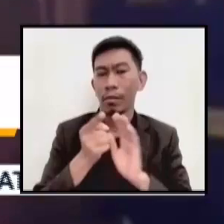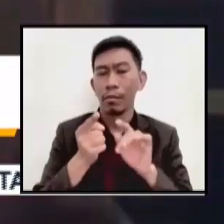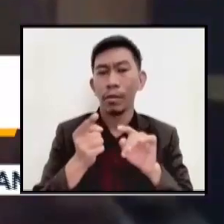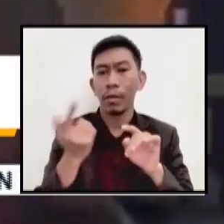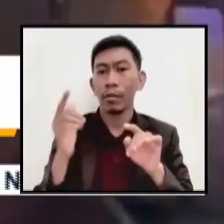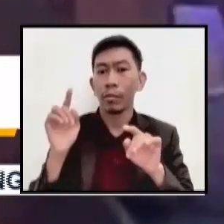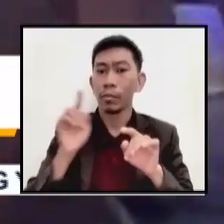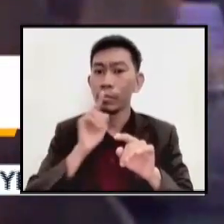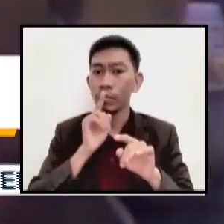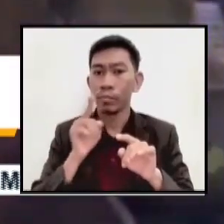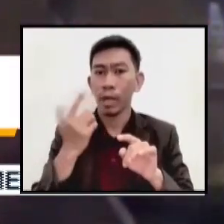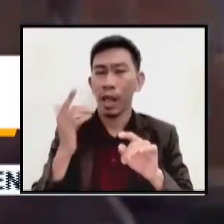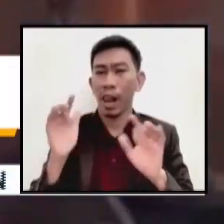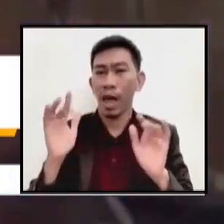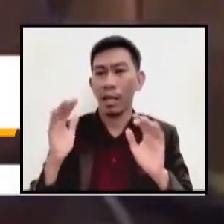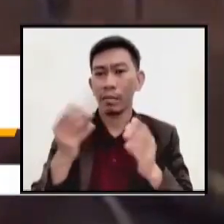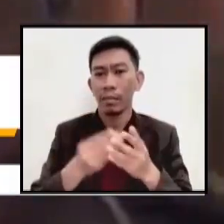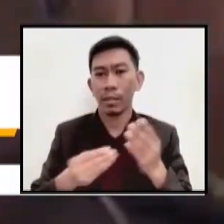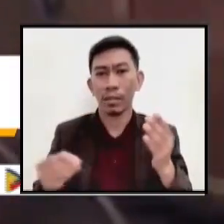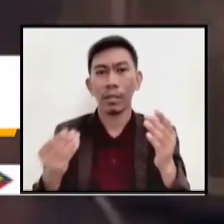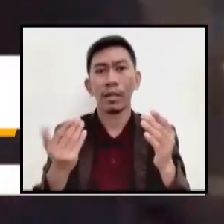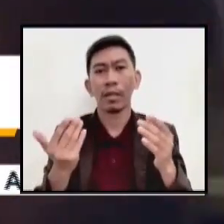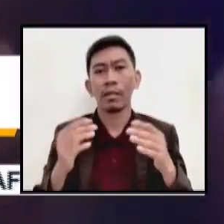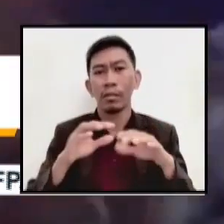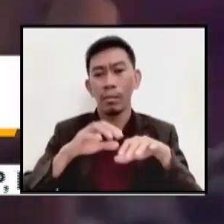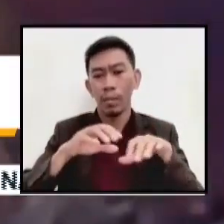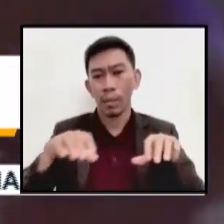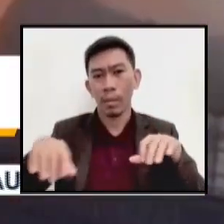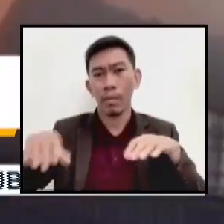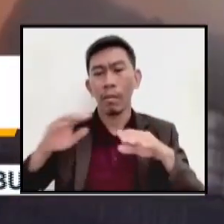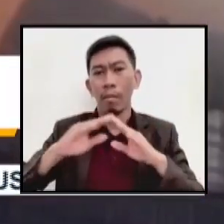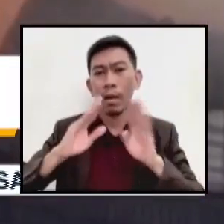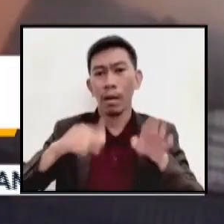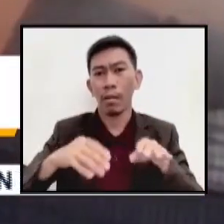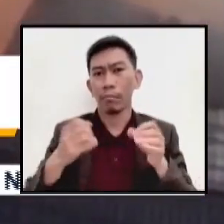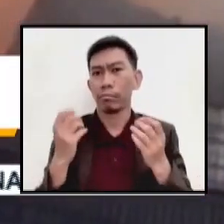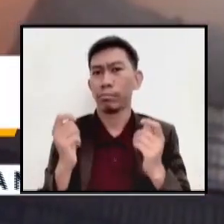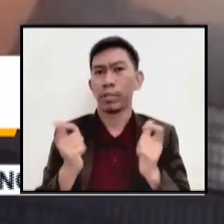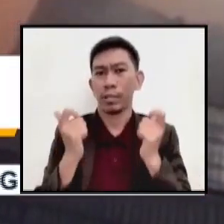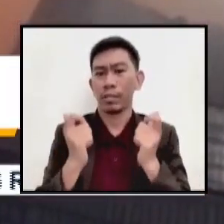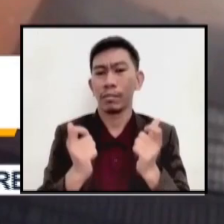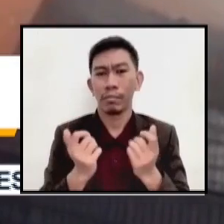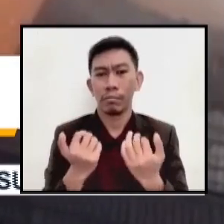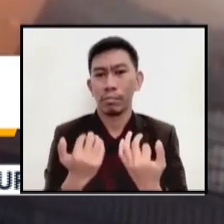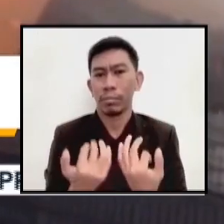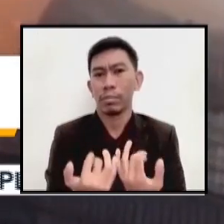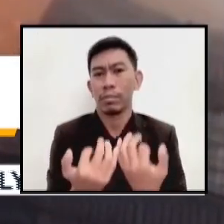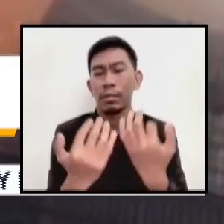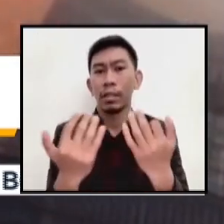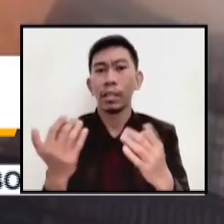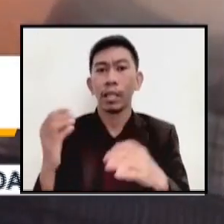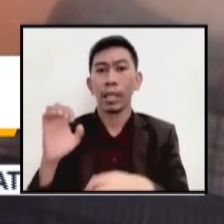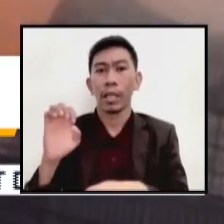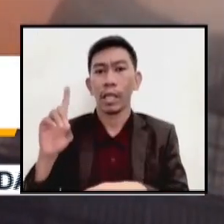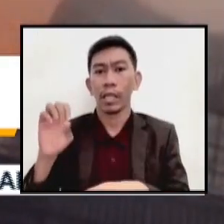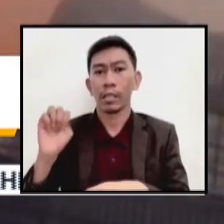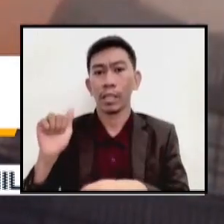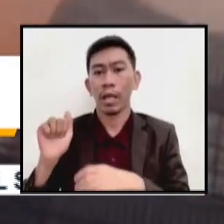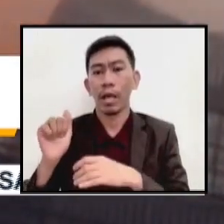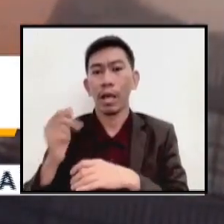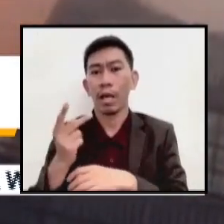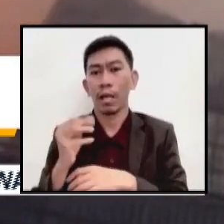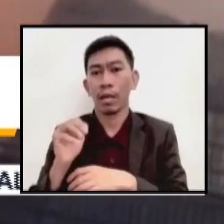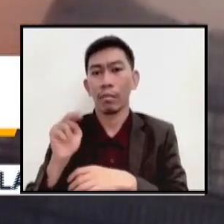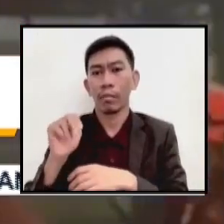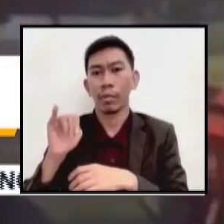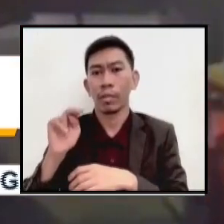kaya mabilis na kumalat ang apoy. Tanaw na sa EDSA Camuning ang kapal ng maitim na usok mula sa nasusunog na residential